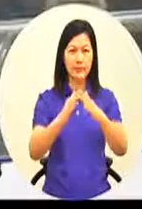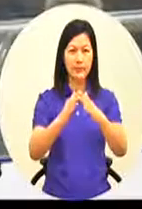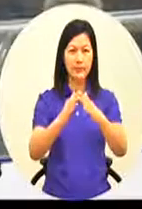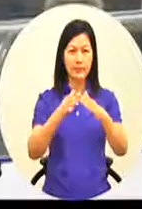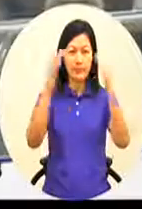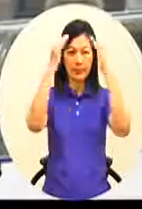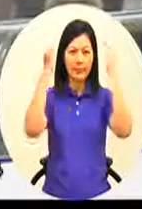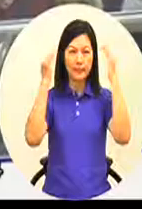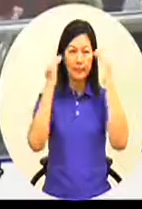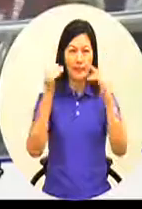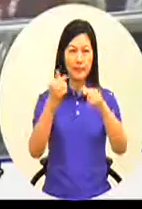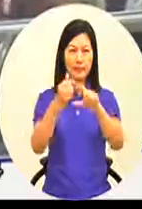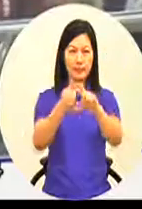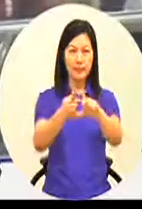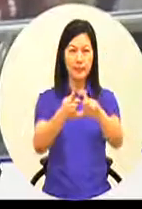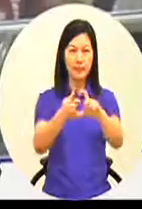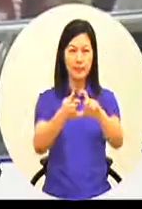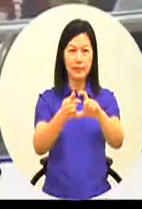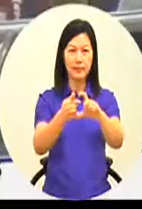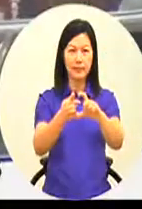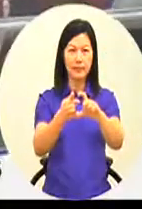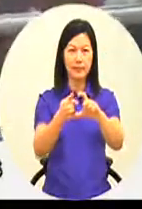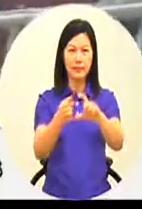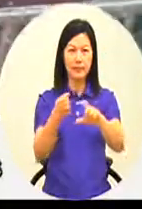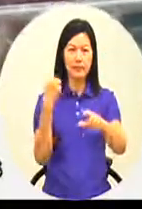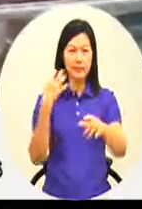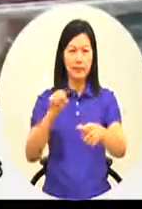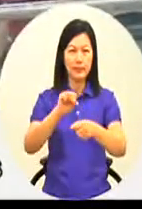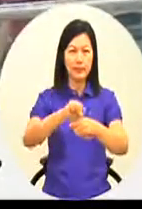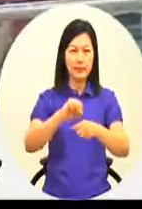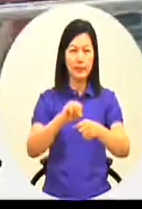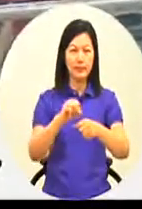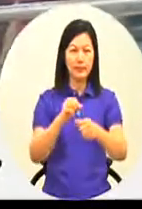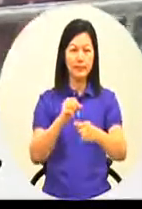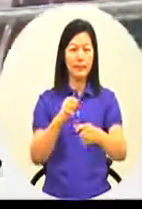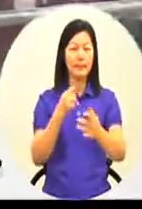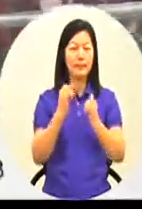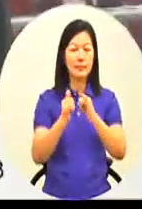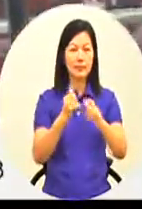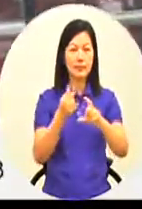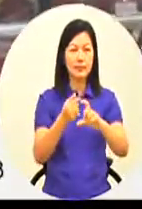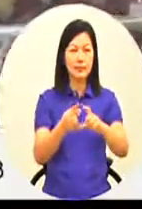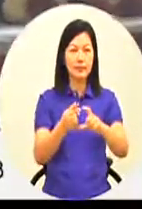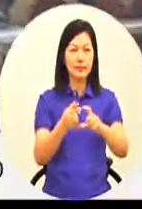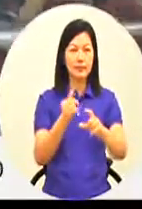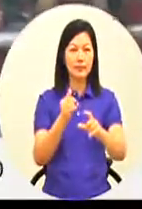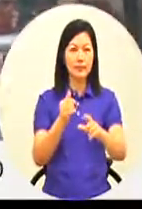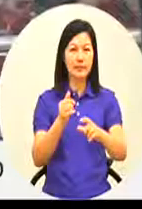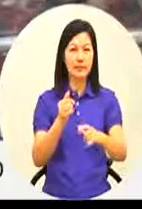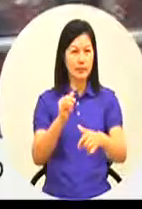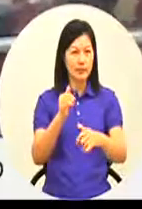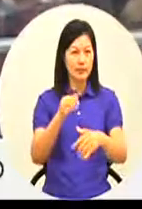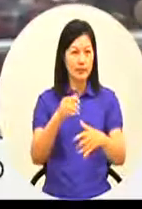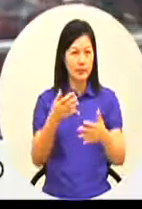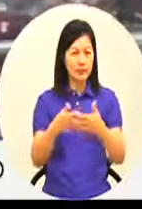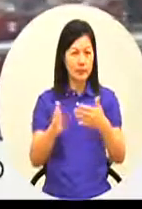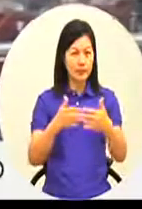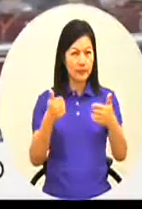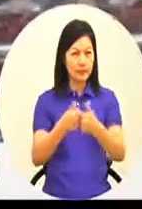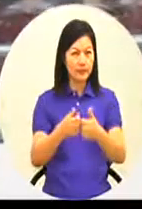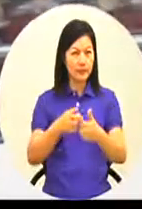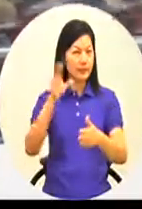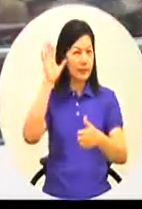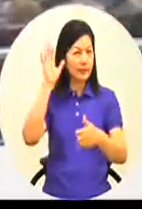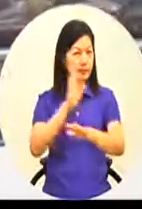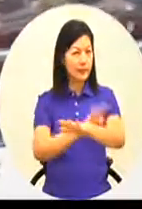区新加昌社区发展协会莅临本会旁听，